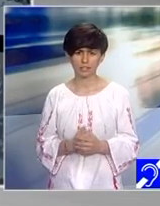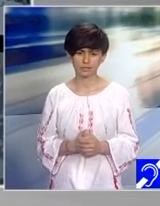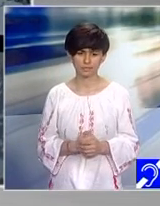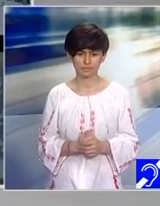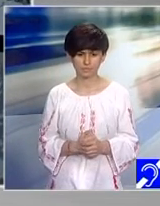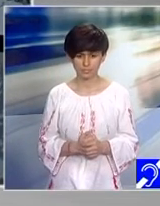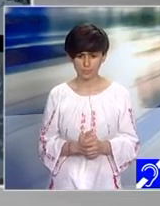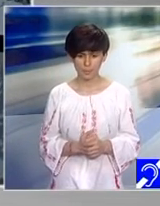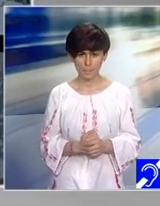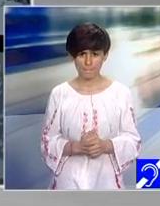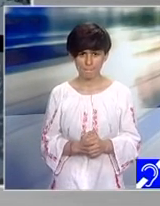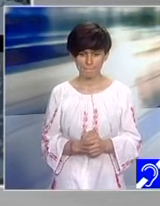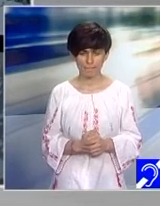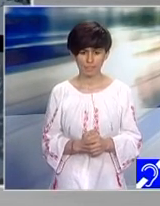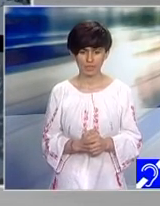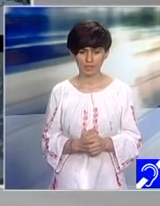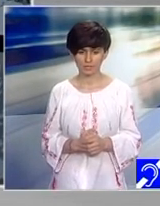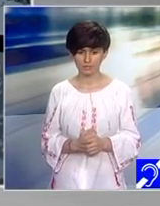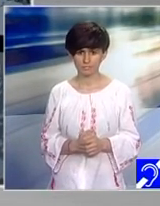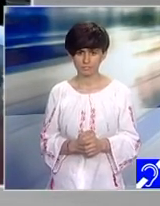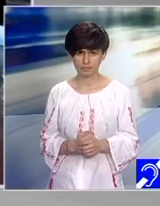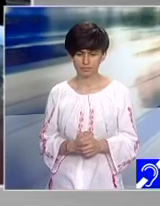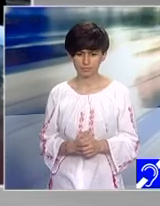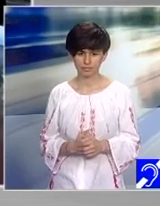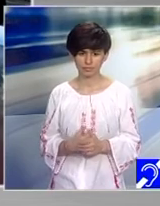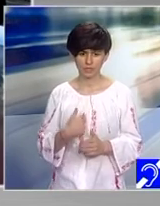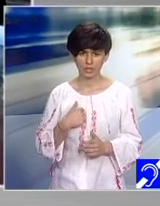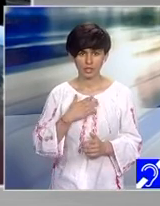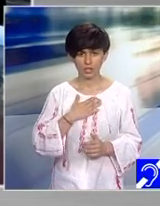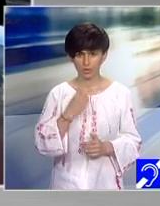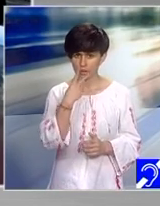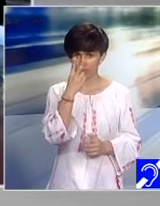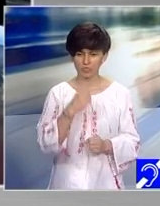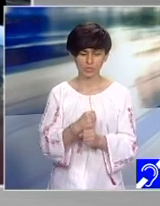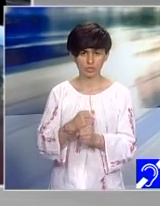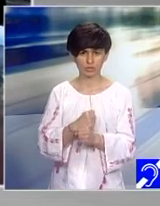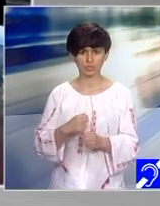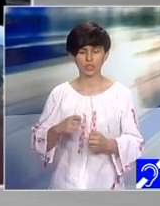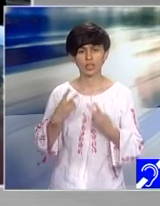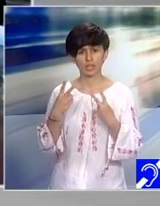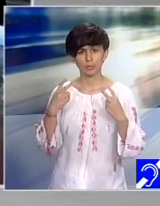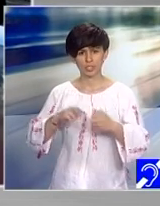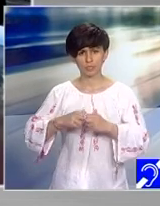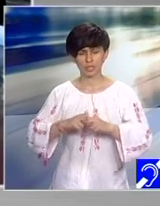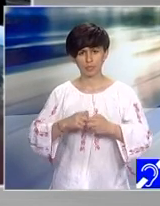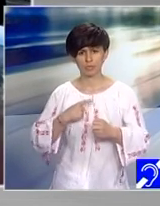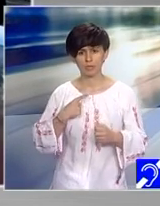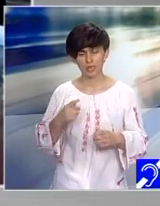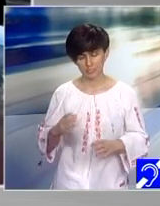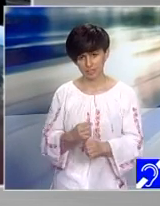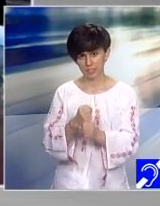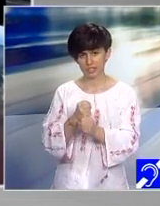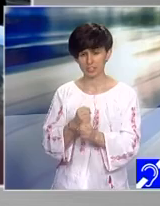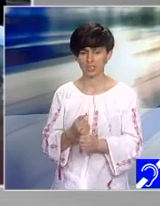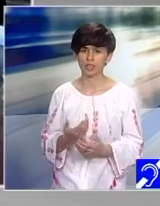rapide. A nimic de adăugat, e evident. Dar atât am remarcat și din studiu că principala problemă e subfinanțarea, pentru care nu e nevoie de un